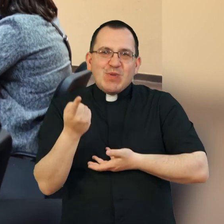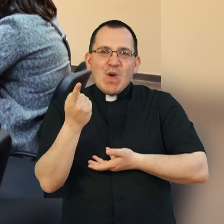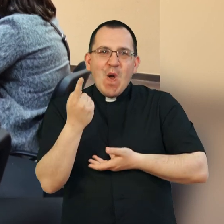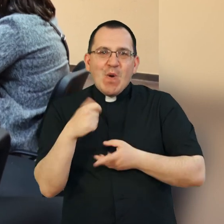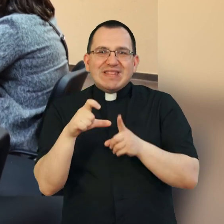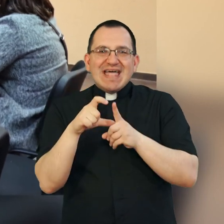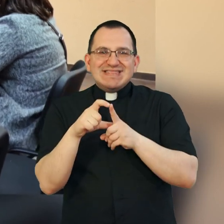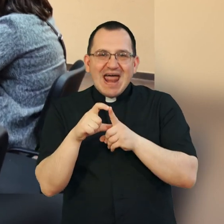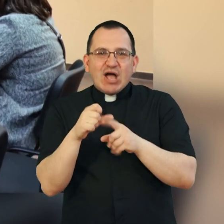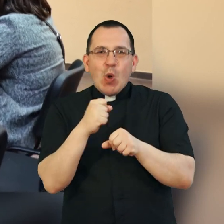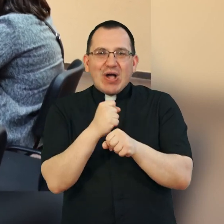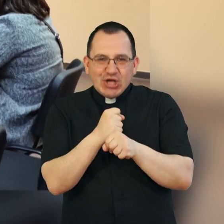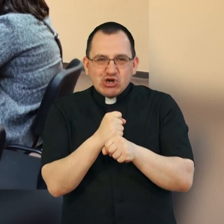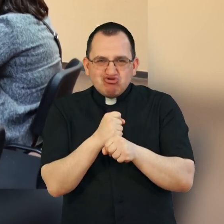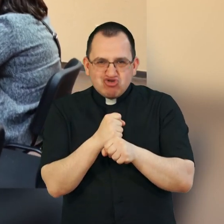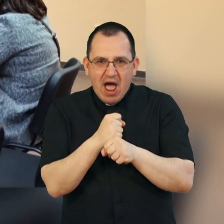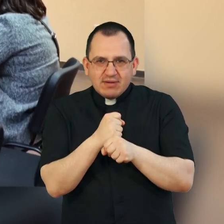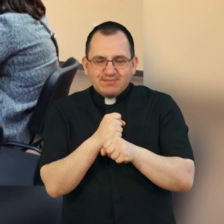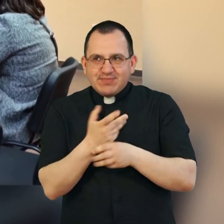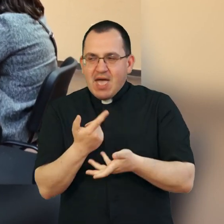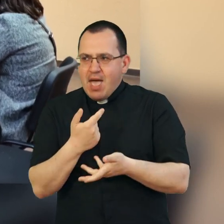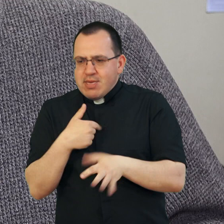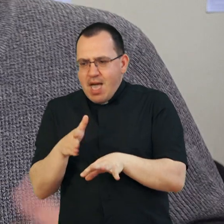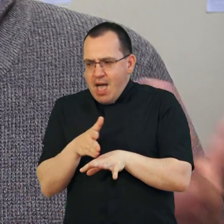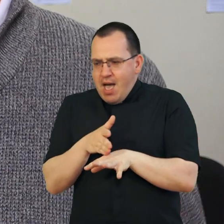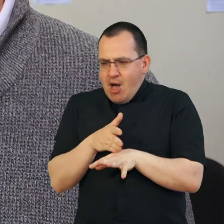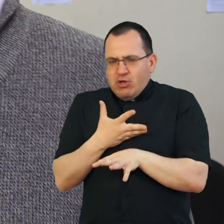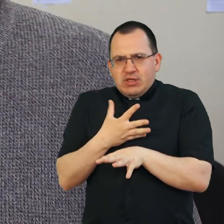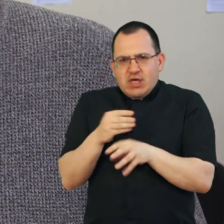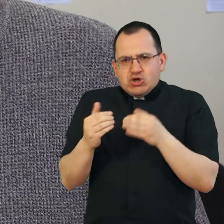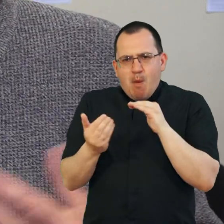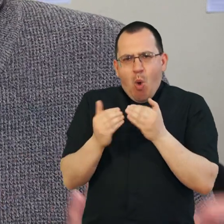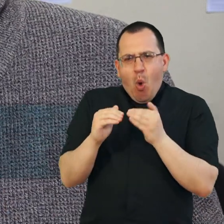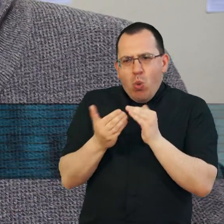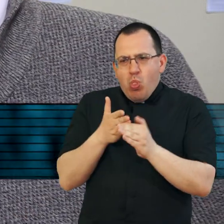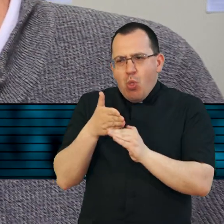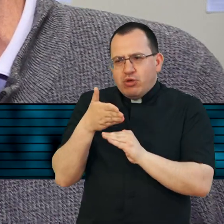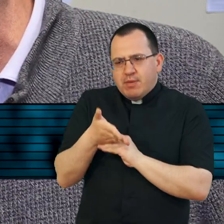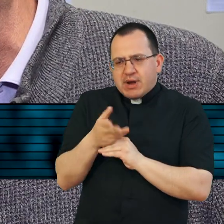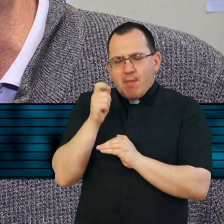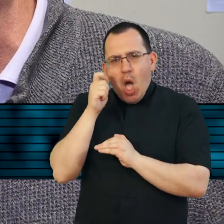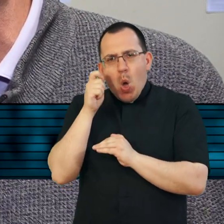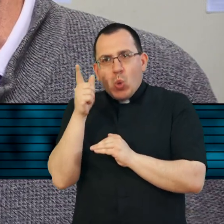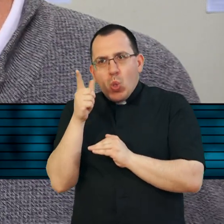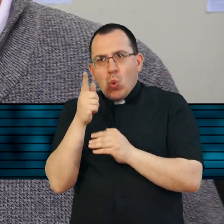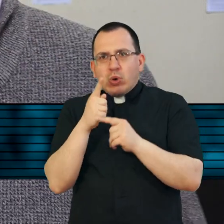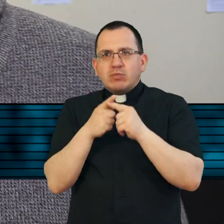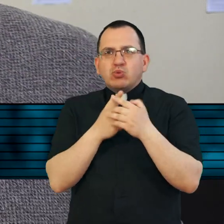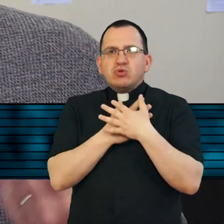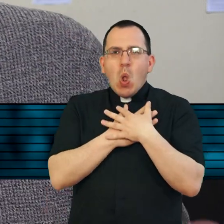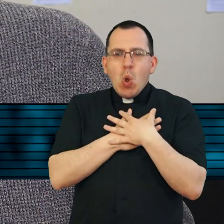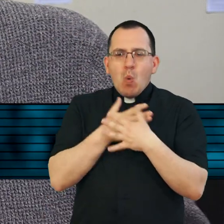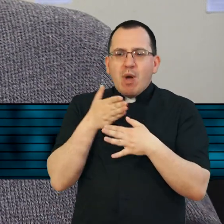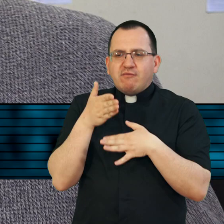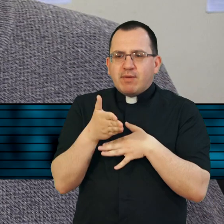Krče. Pa sam valjda taj žar tu, taj odnos prema kulturi općenito i ljubav prema glumi